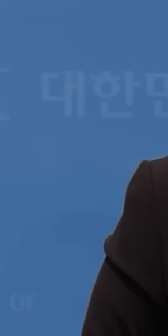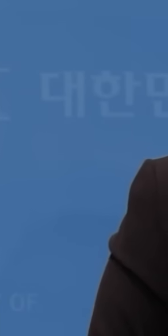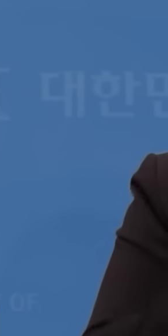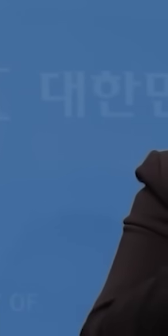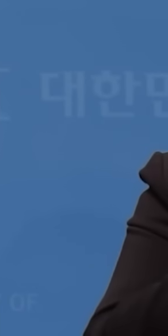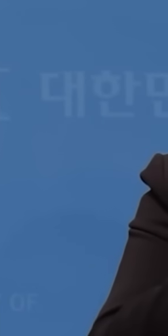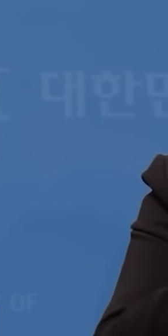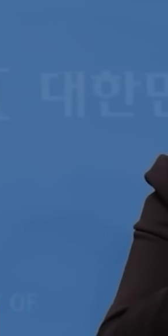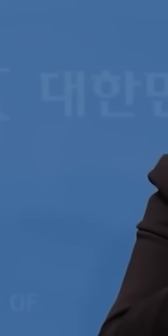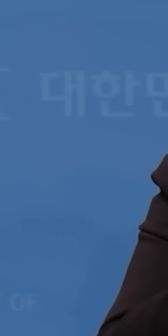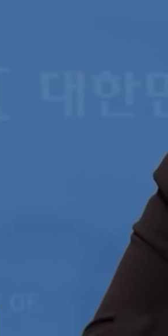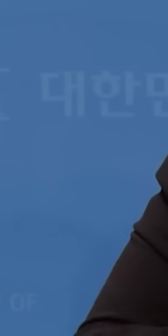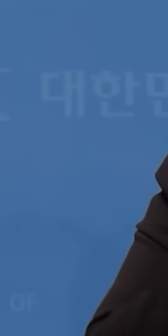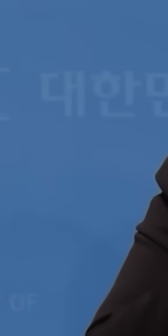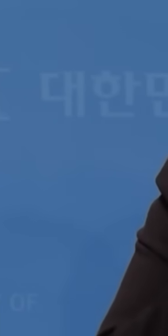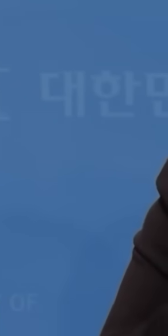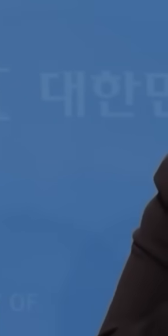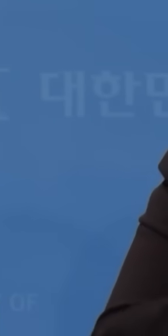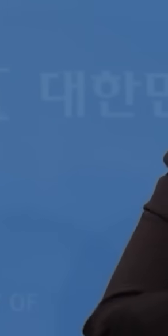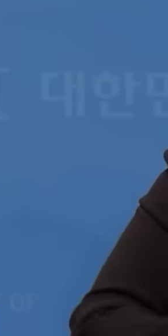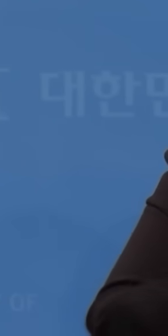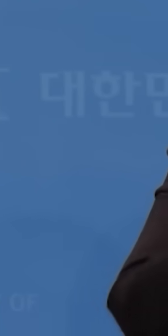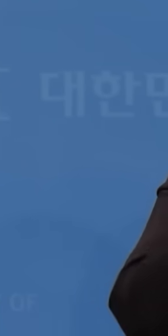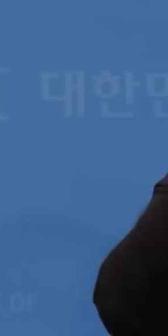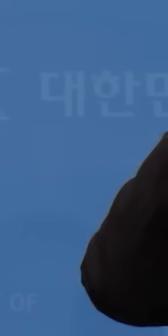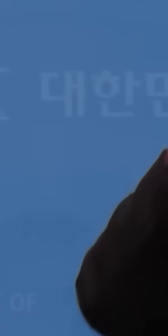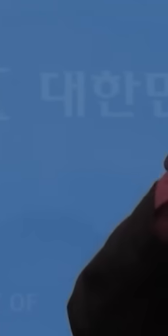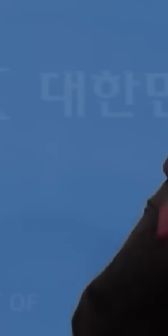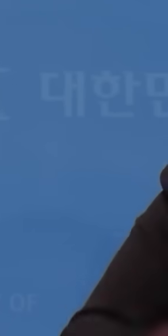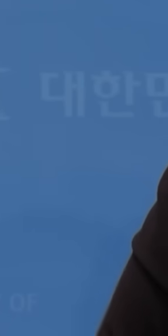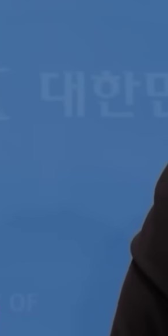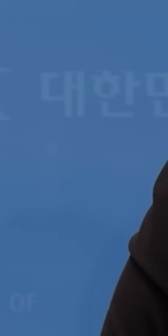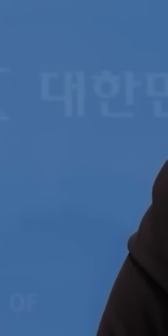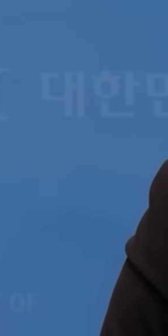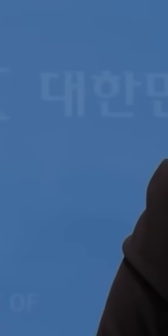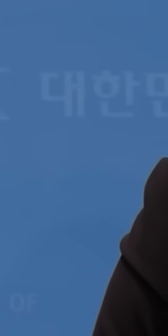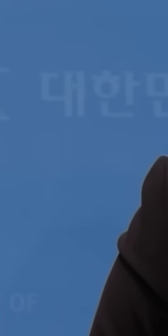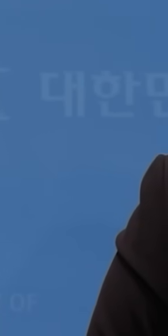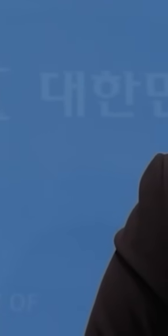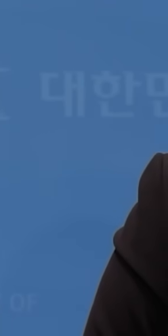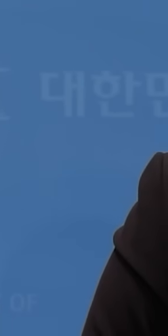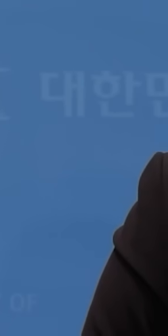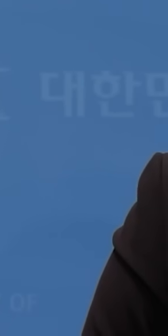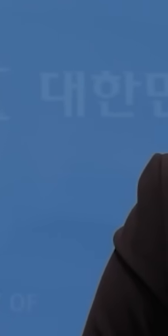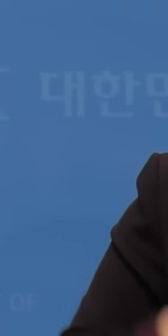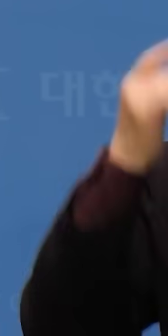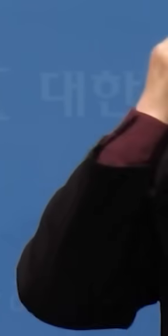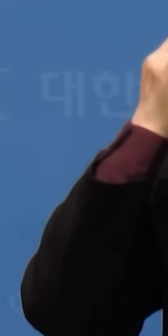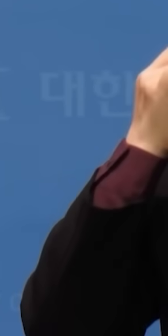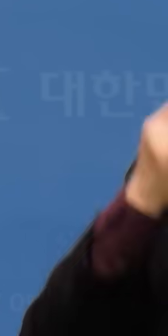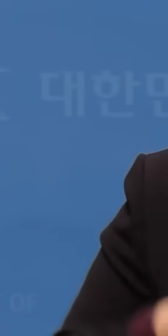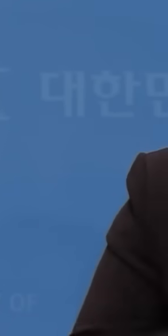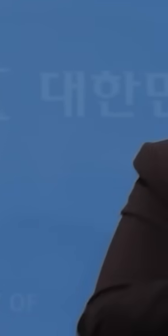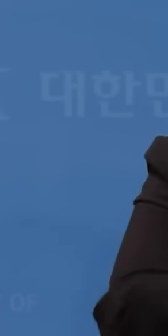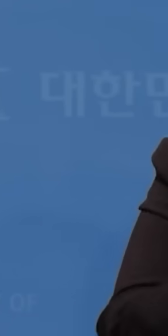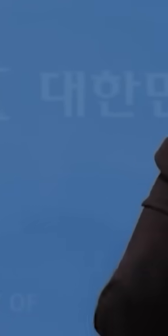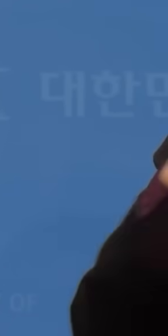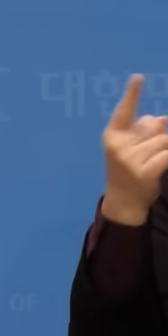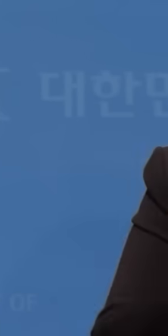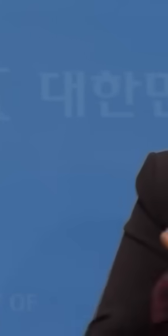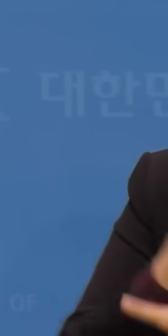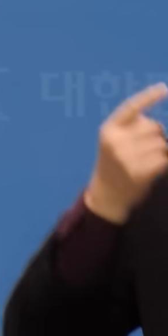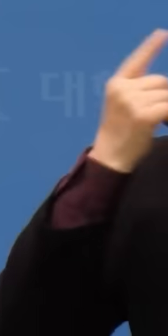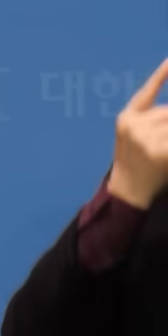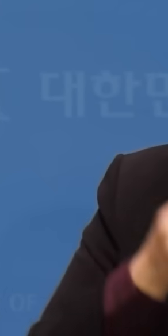사실 저는 세금이 아깝다는 생각을 많이 했었습니다. 왜 새로 의자를 바꿀까?